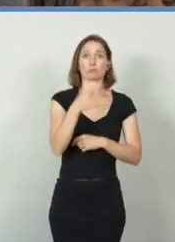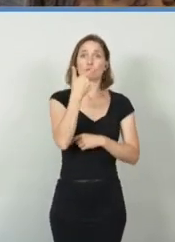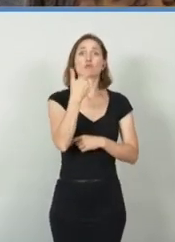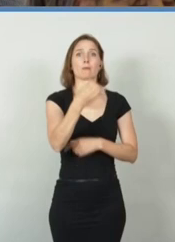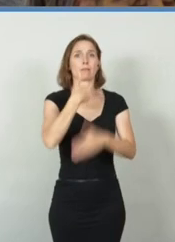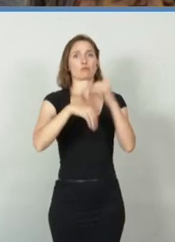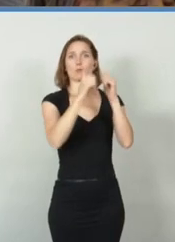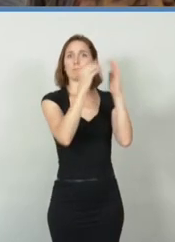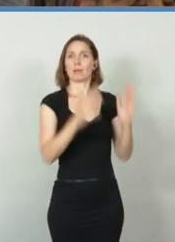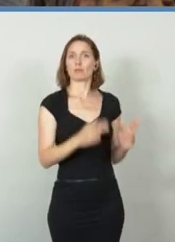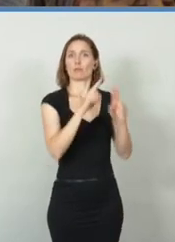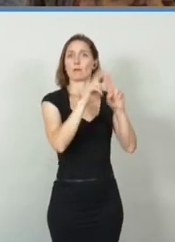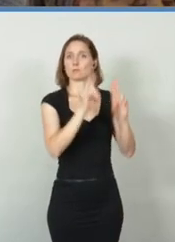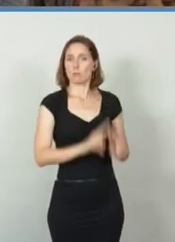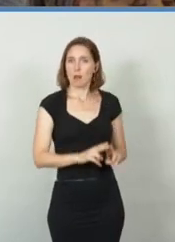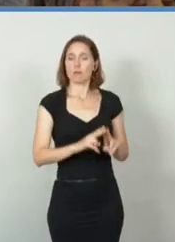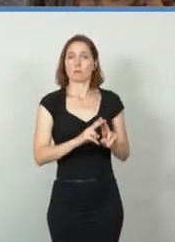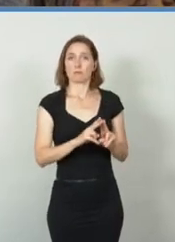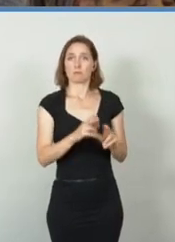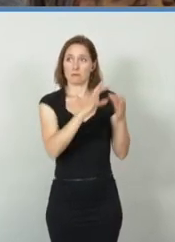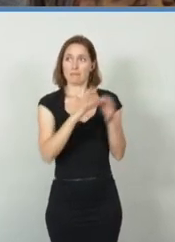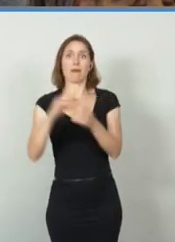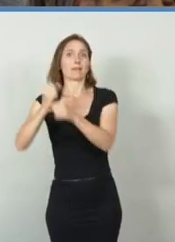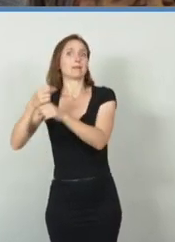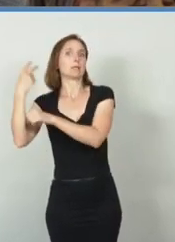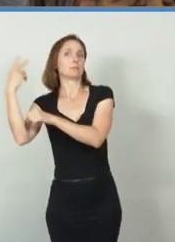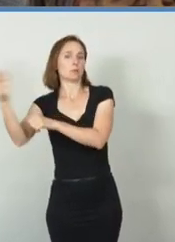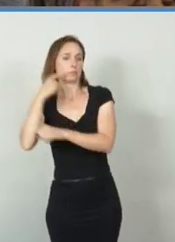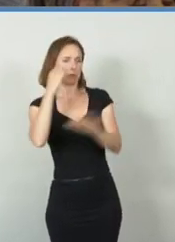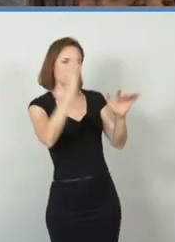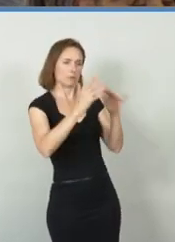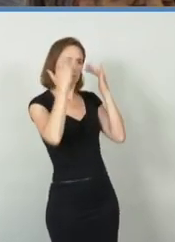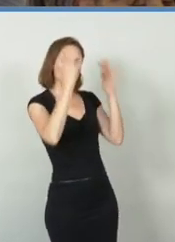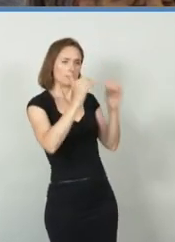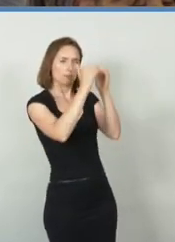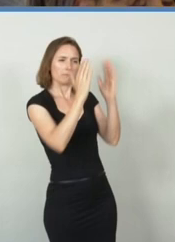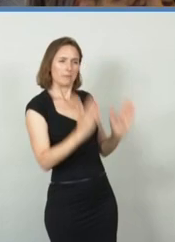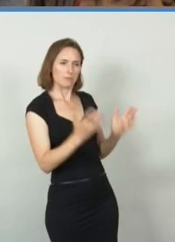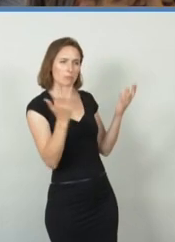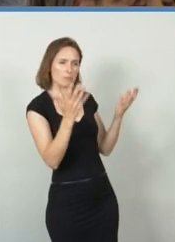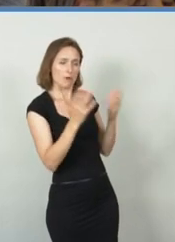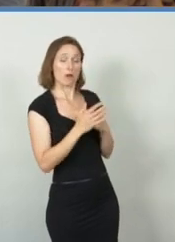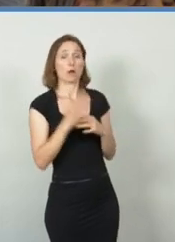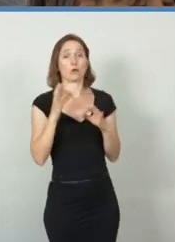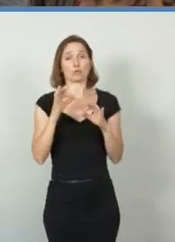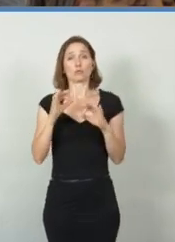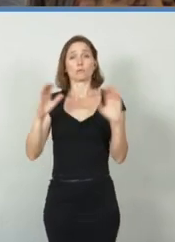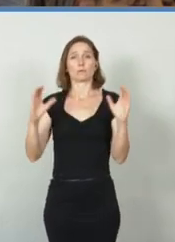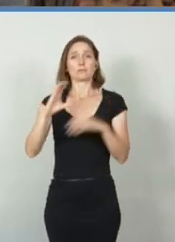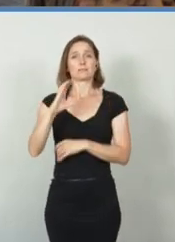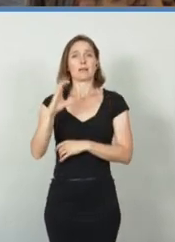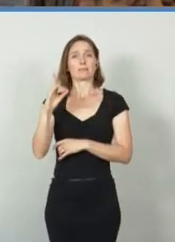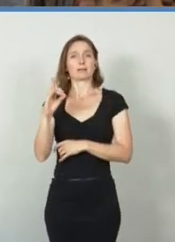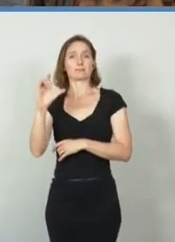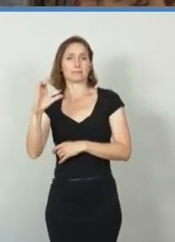de l'expérience de la mig lamig est cité aujourd'hui comme exemple par la Caisse des dépôts et consignations qui fait un travail de capitalisation de développement